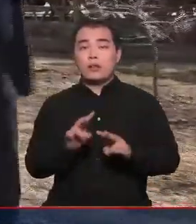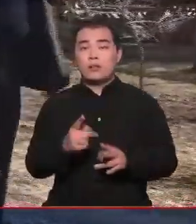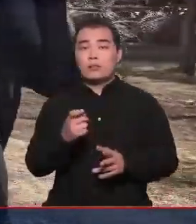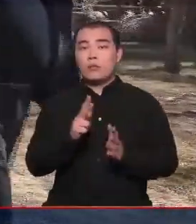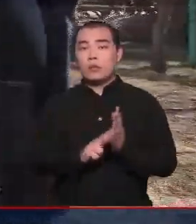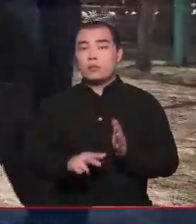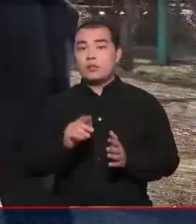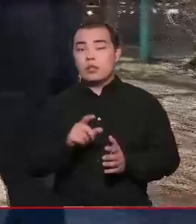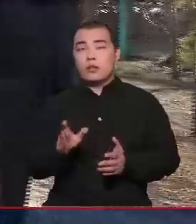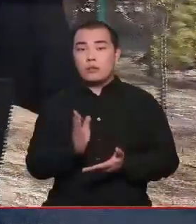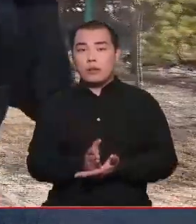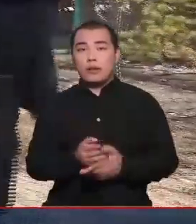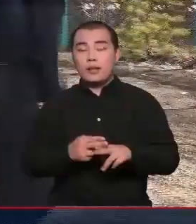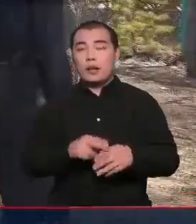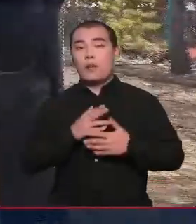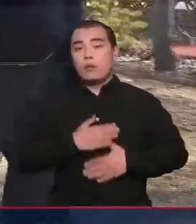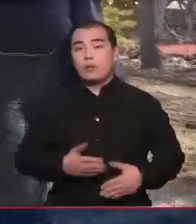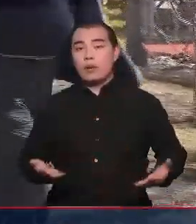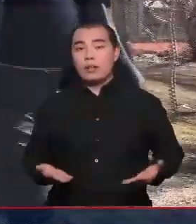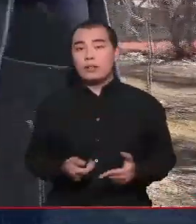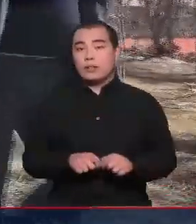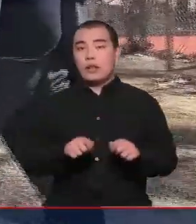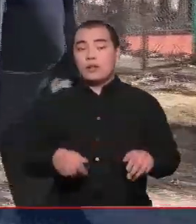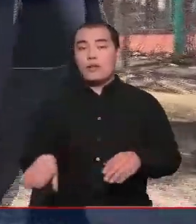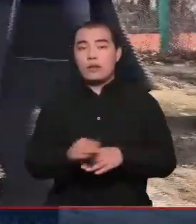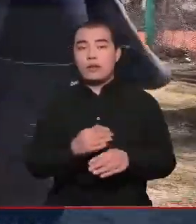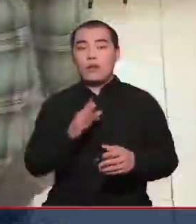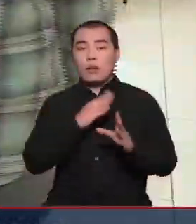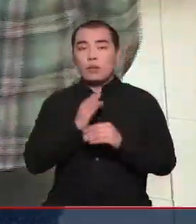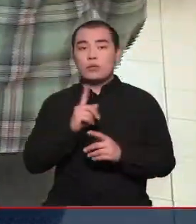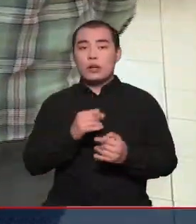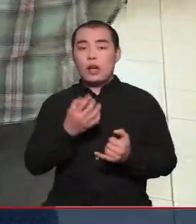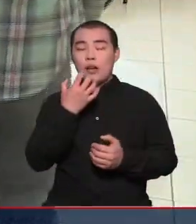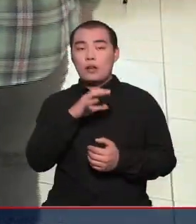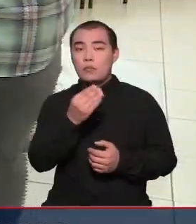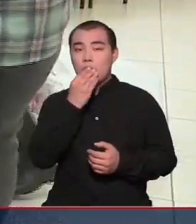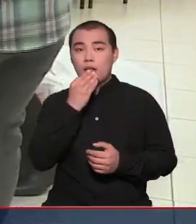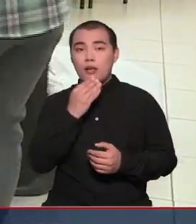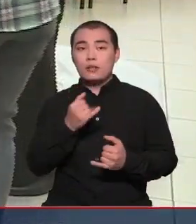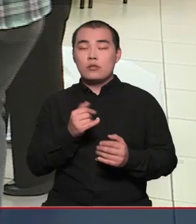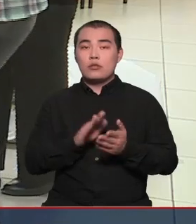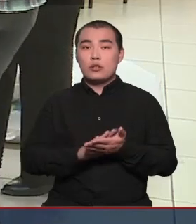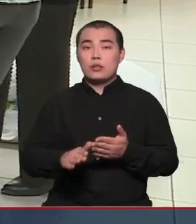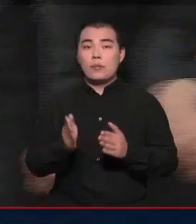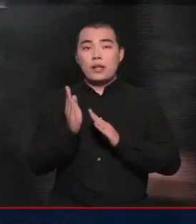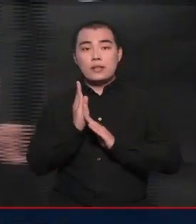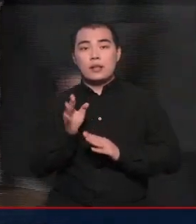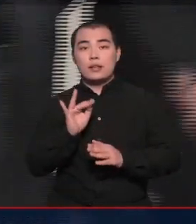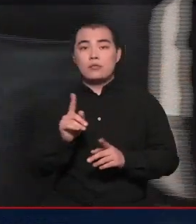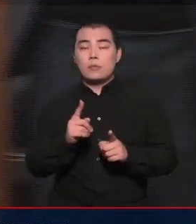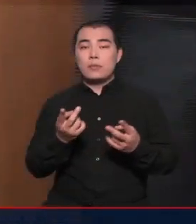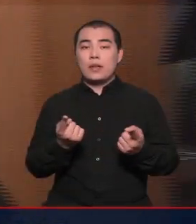180 человек. Для их комфортного проживания созданы все условия – горячее питание, чистая постель – и предметы первой